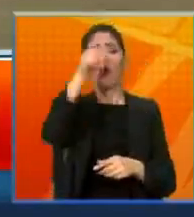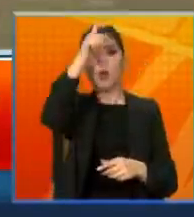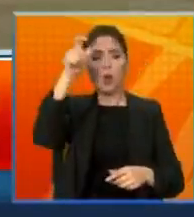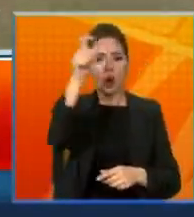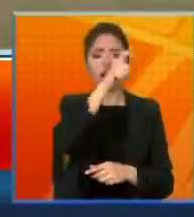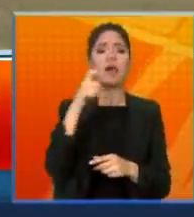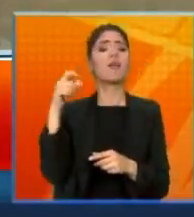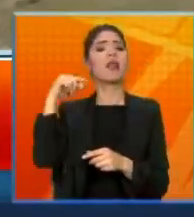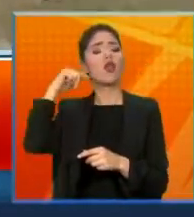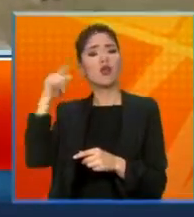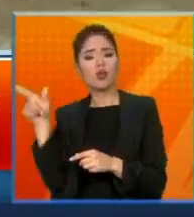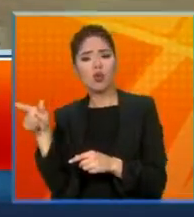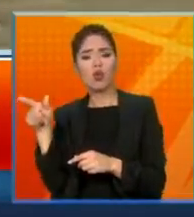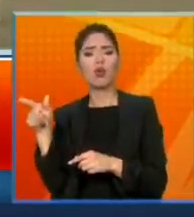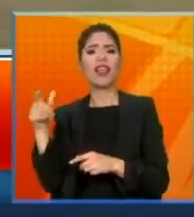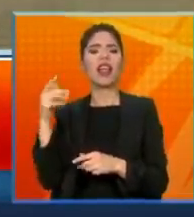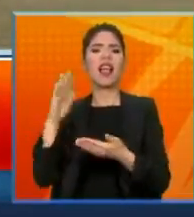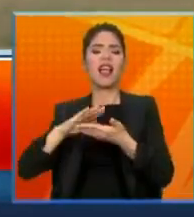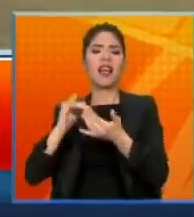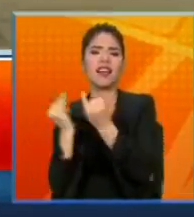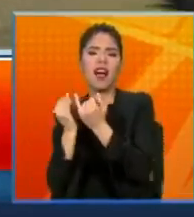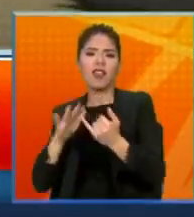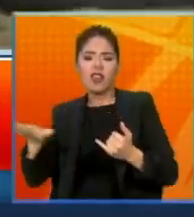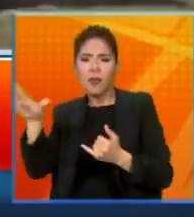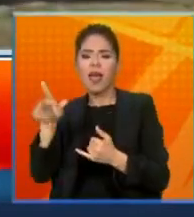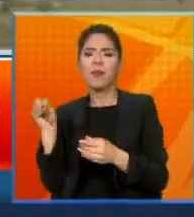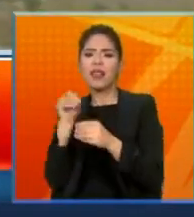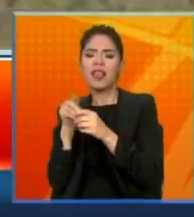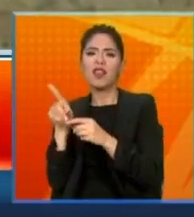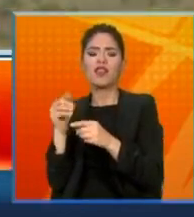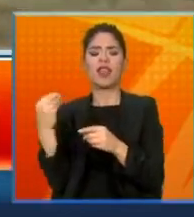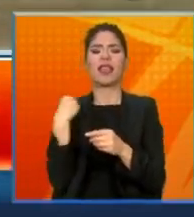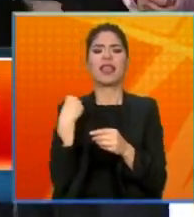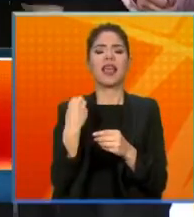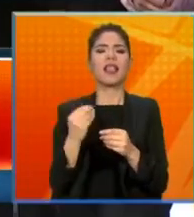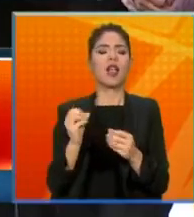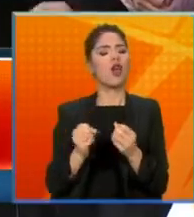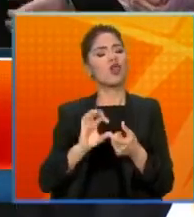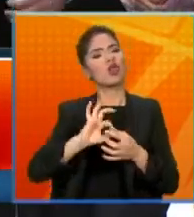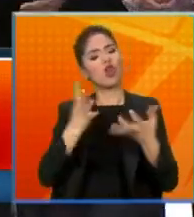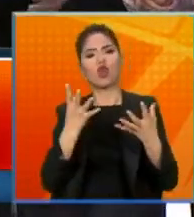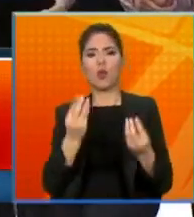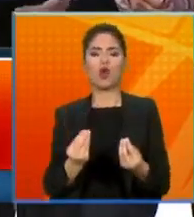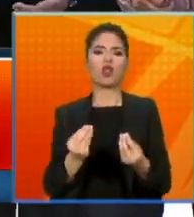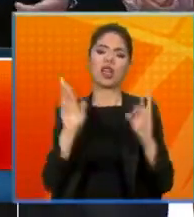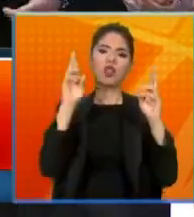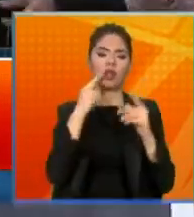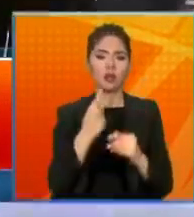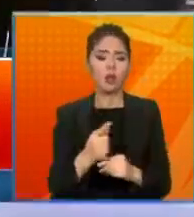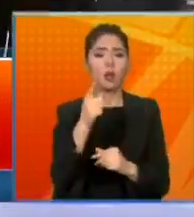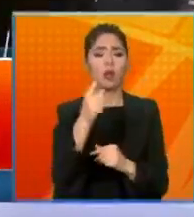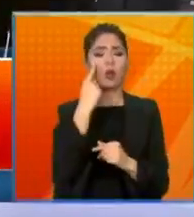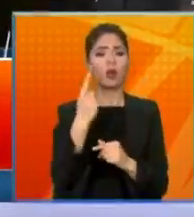ve Suriyeli kardeşlerimizin çıkarlarına en uygun neticeyi elde edeceğiz. Erdoğan İzmir'de önce